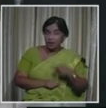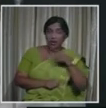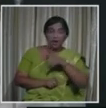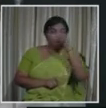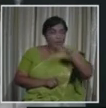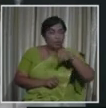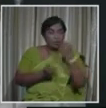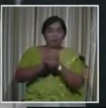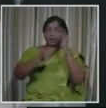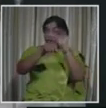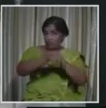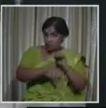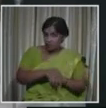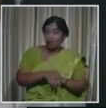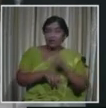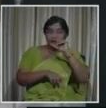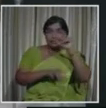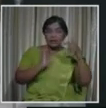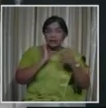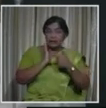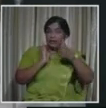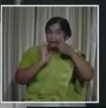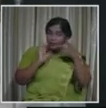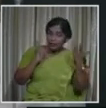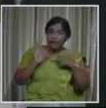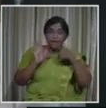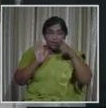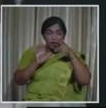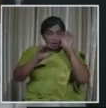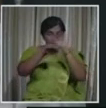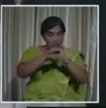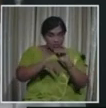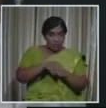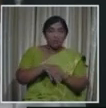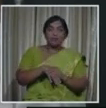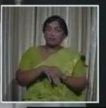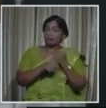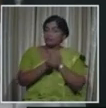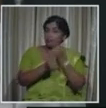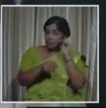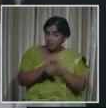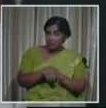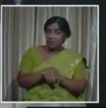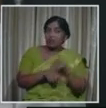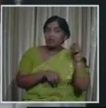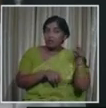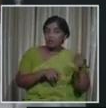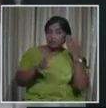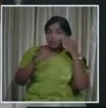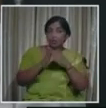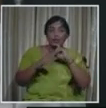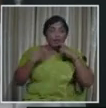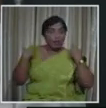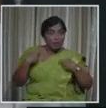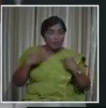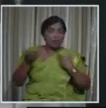පුද්ගලයෝ අත්අඩංගුවට ගන්නකට CCTV දර්ශමණයෙන් එහෙමත් නැත්නම් වීඩියෝ පට වලින් ගිහිල්ලා අත්අඩංගුවට ගත්තම ඒ වෙනුවෙන් පෙනී ඉන්න නීතිජ